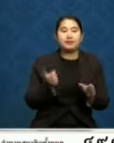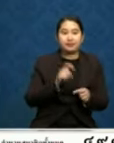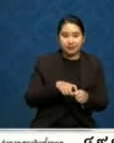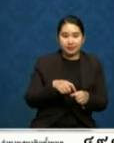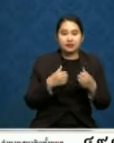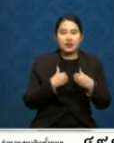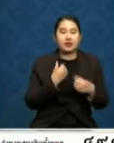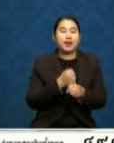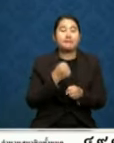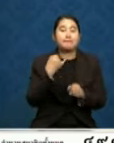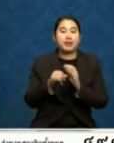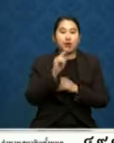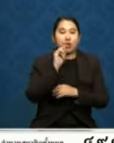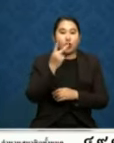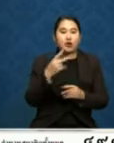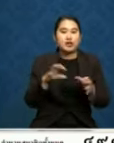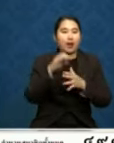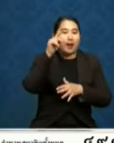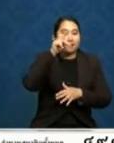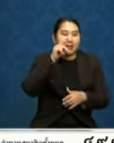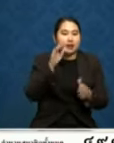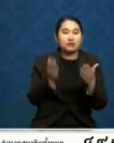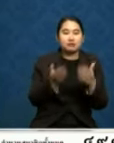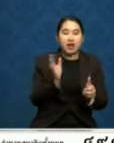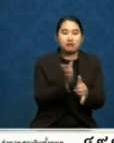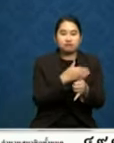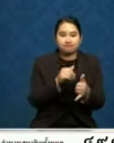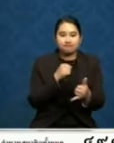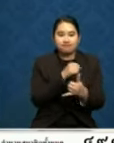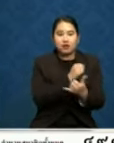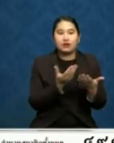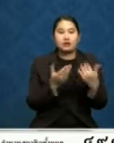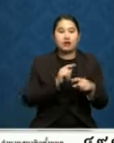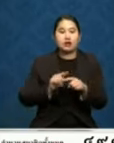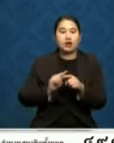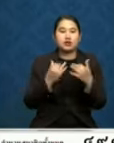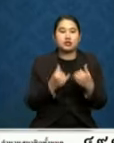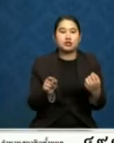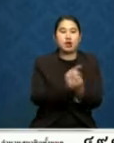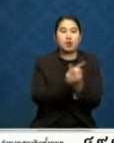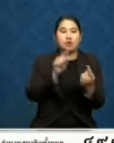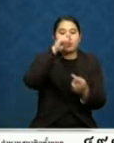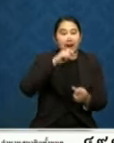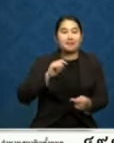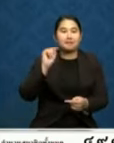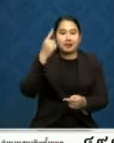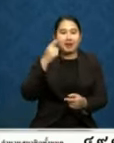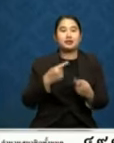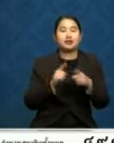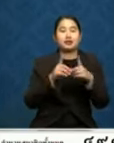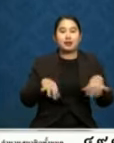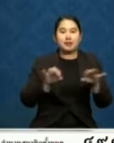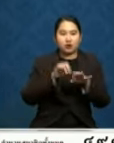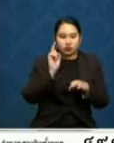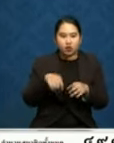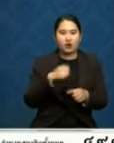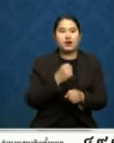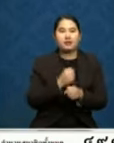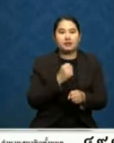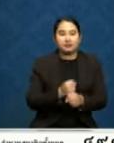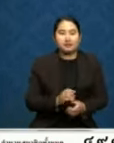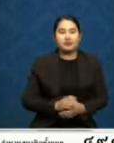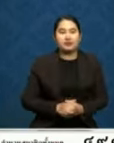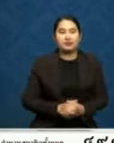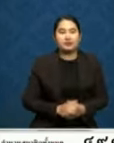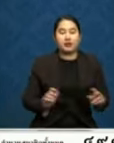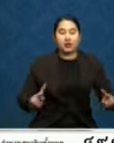ความผิดซ้ำในคดีความผิดเกี่ยวกับเพศหรือที่ใช้ความแรงนั้นเป็นเรื่องใหม่ในสังคมไทยแต่เป็นเรื่องใหญ่ที่จำเป็นต้องทำกระ